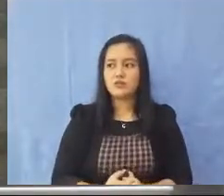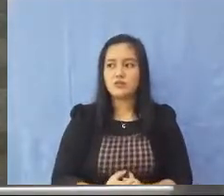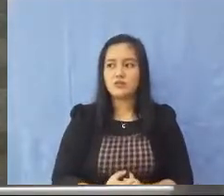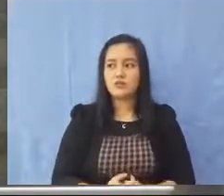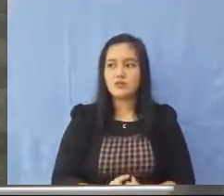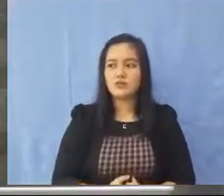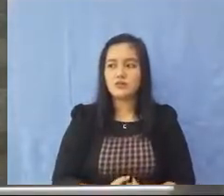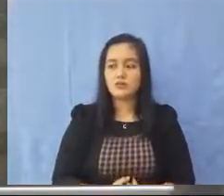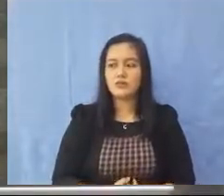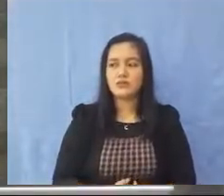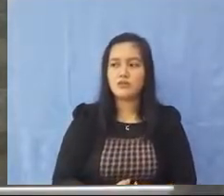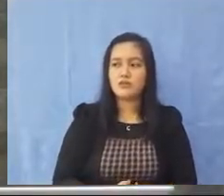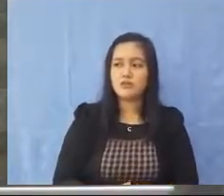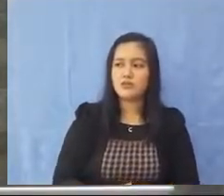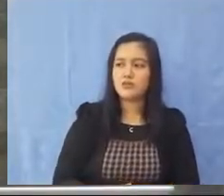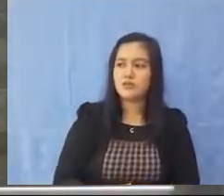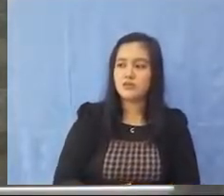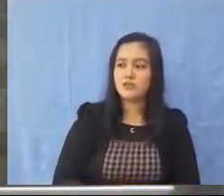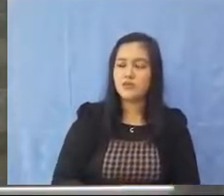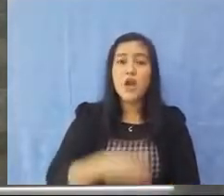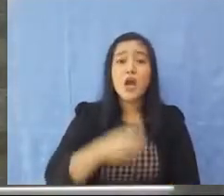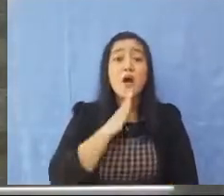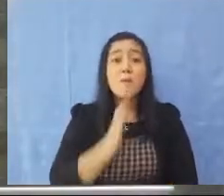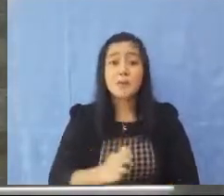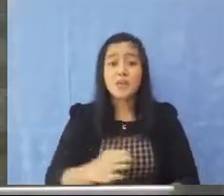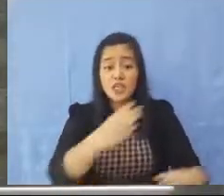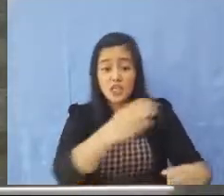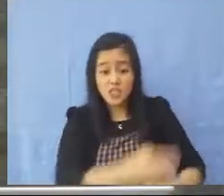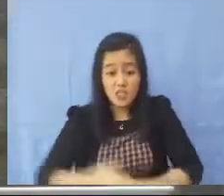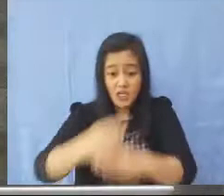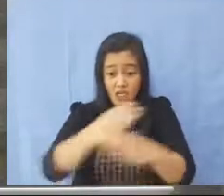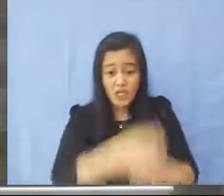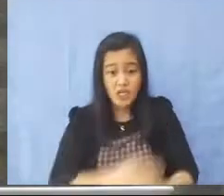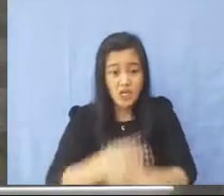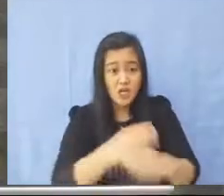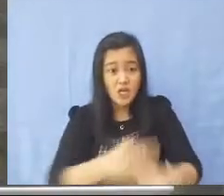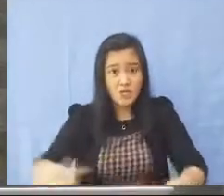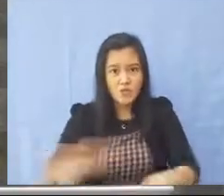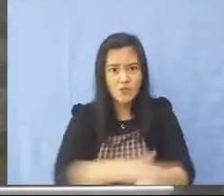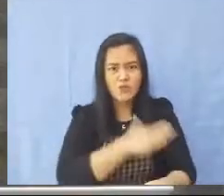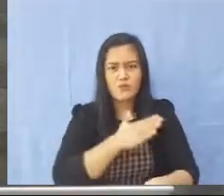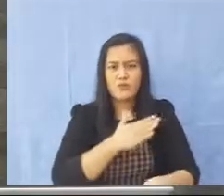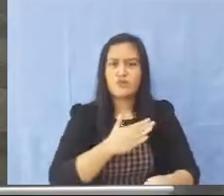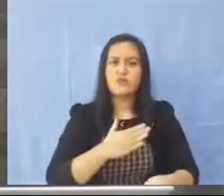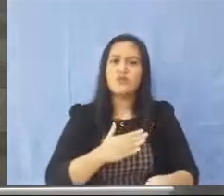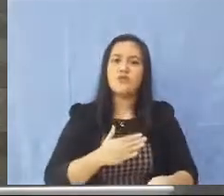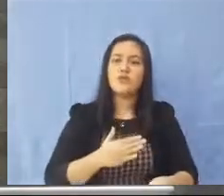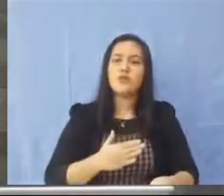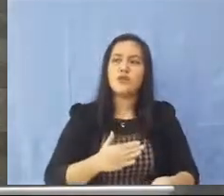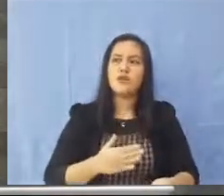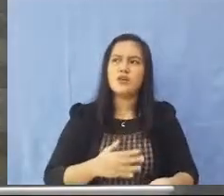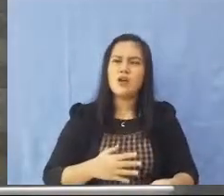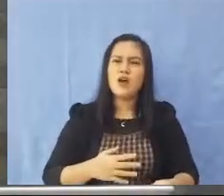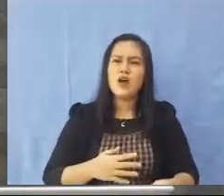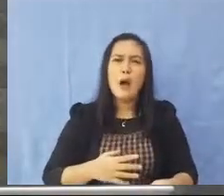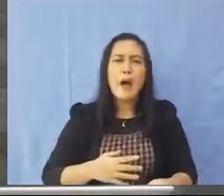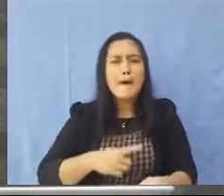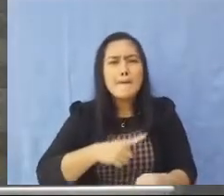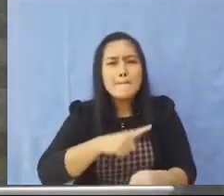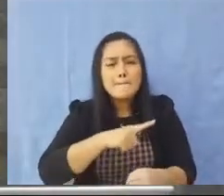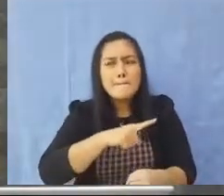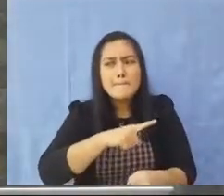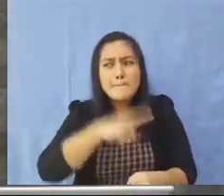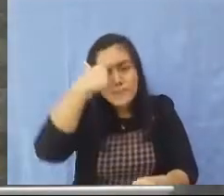na nag-uusap po kami nila Sir Michael, nila Brother Conrad dun sa mess hall. Ini-introduce na po talaga nila ang